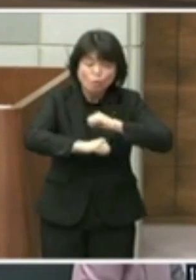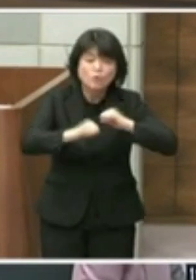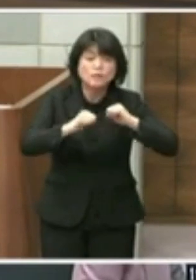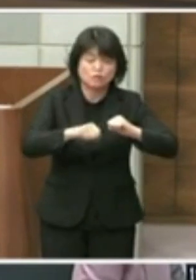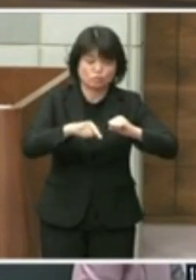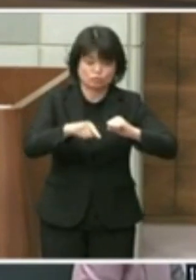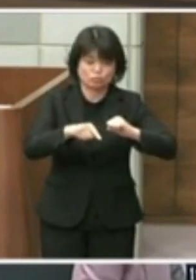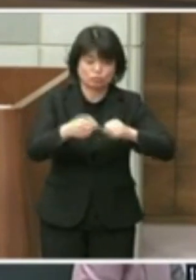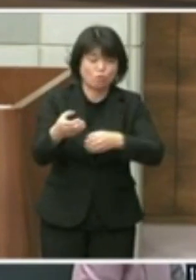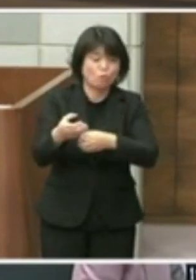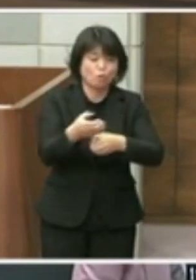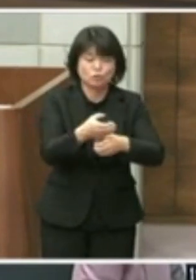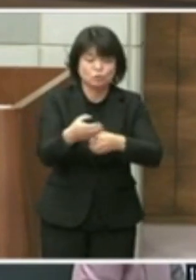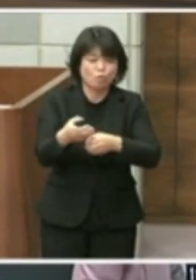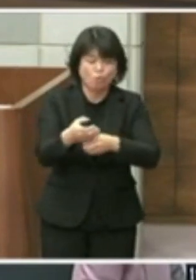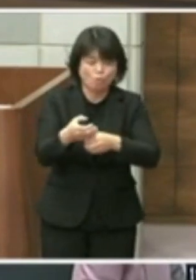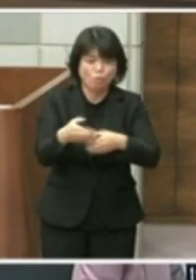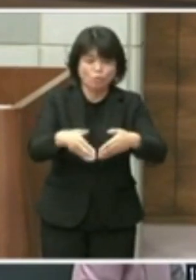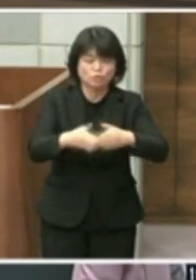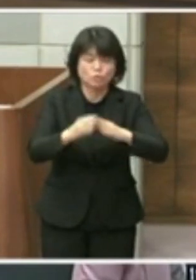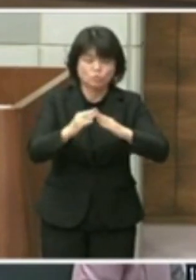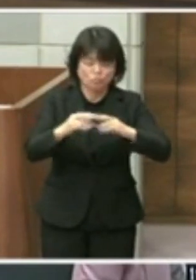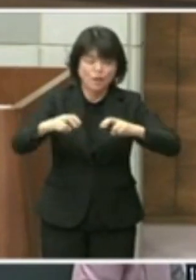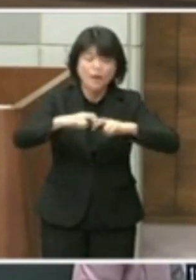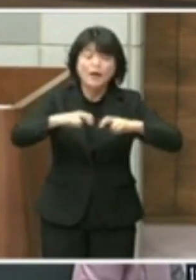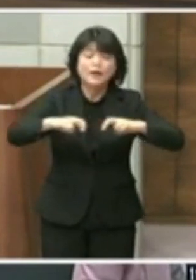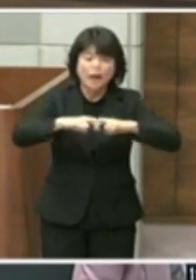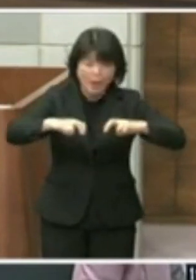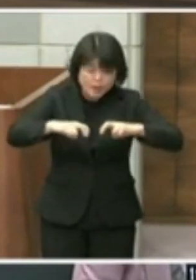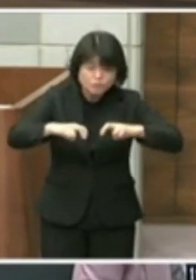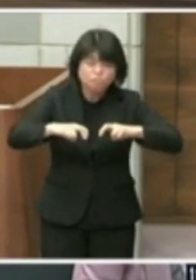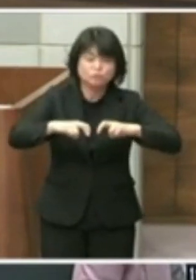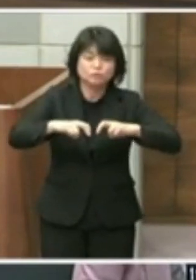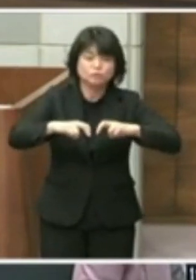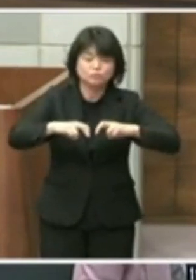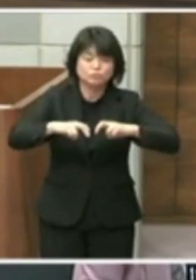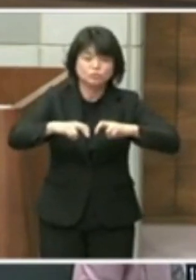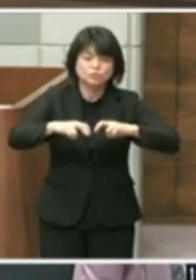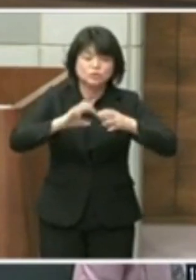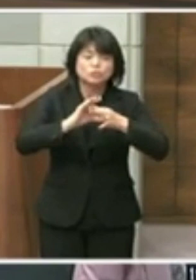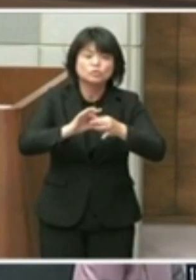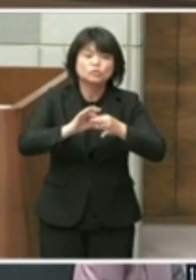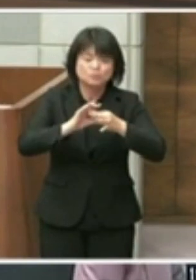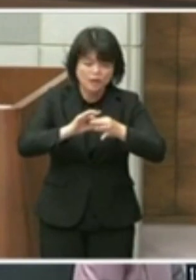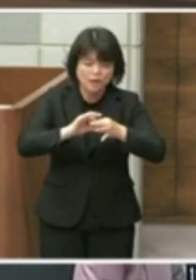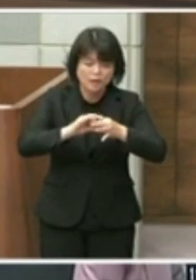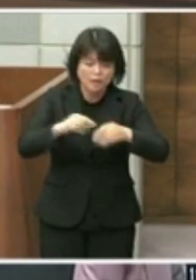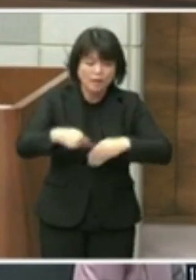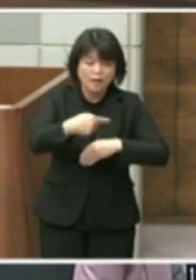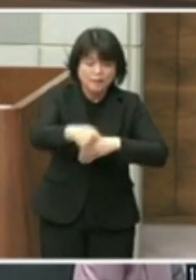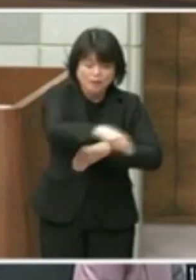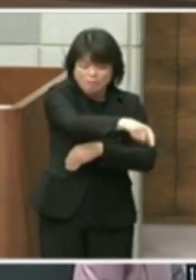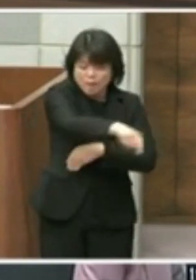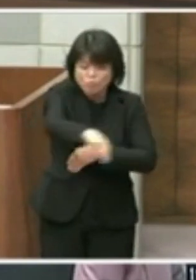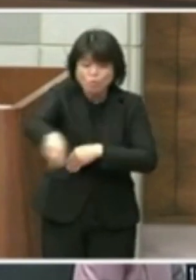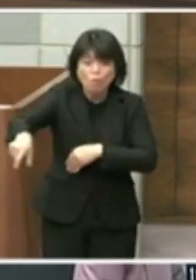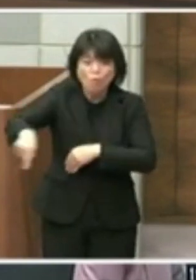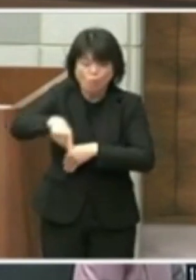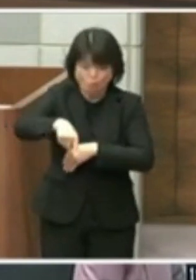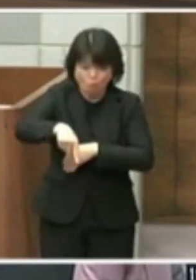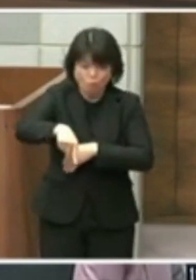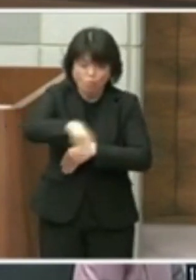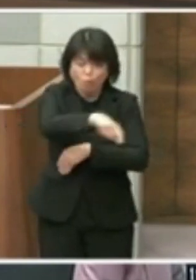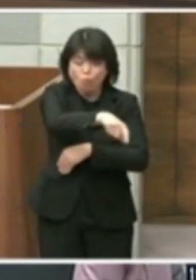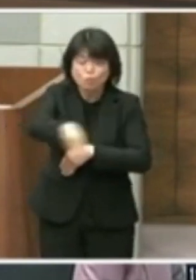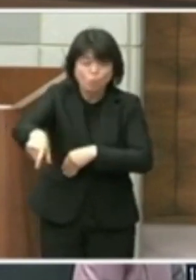消防庁舎建設は。で、開発に際して、前面道路の道路管理